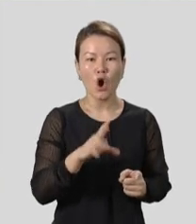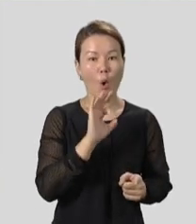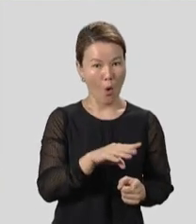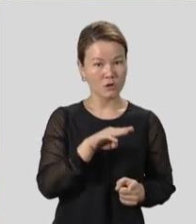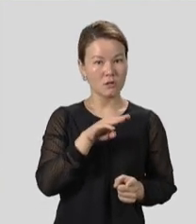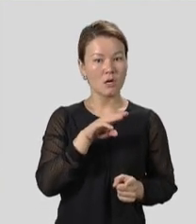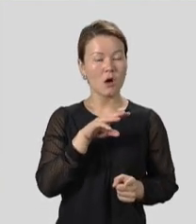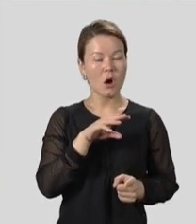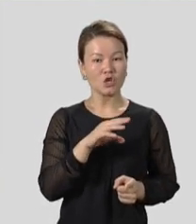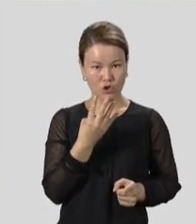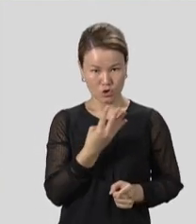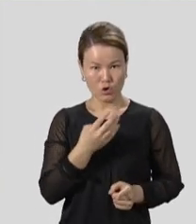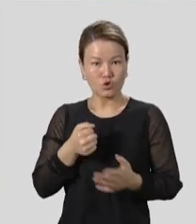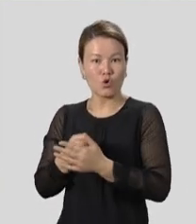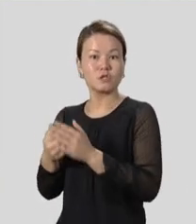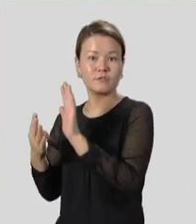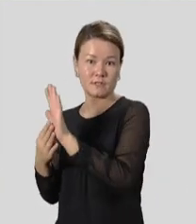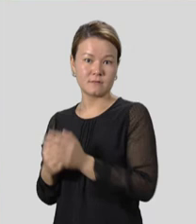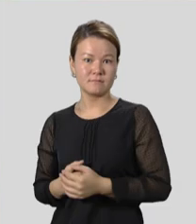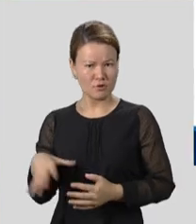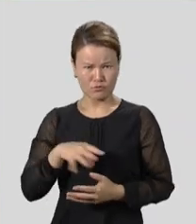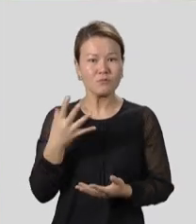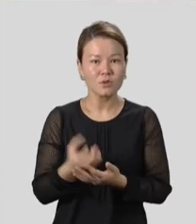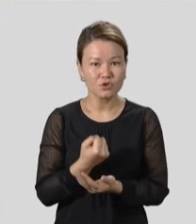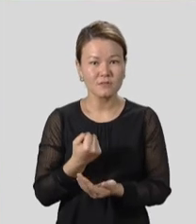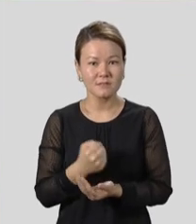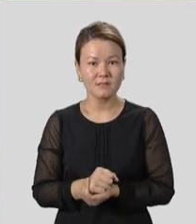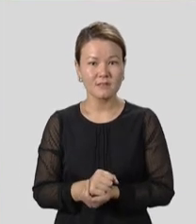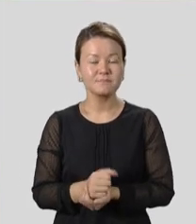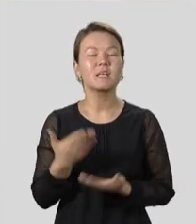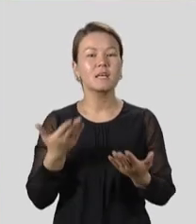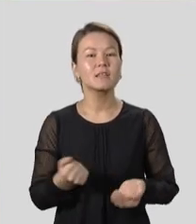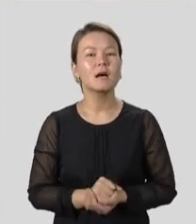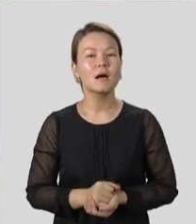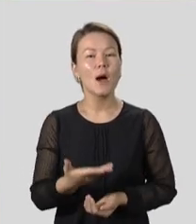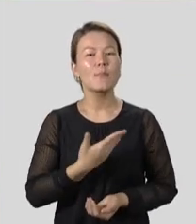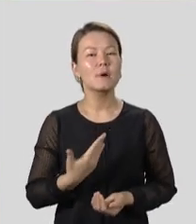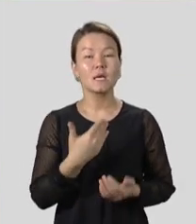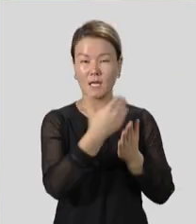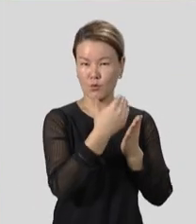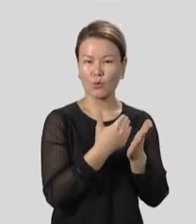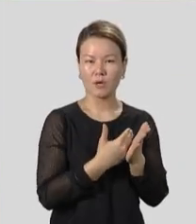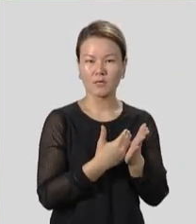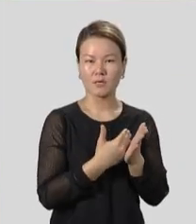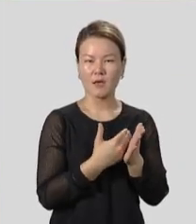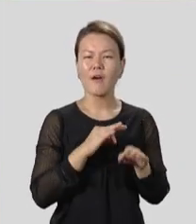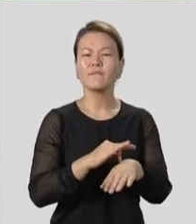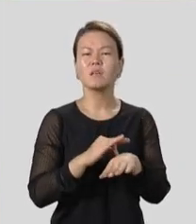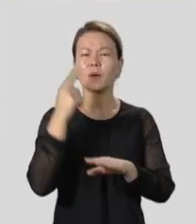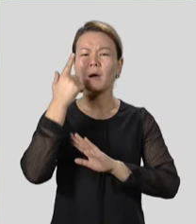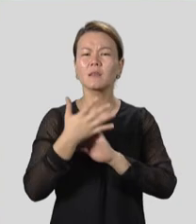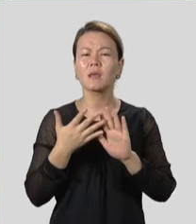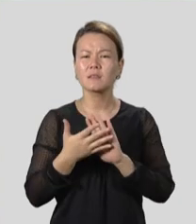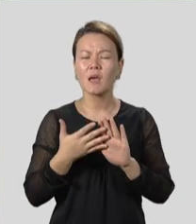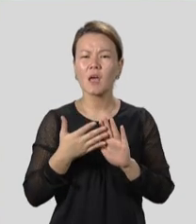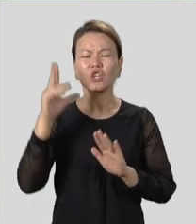4 до 9. Все получилось? Итак, мы на нашем уроке ввели